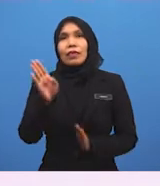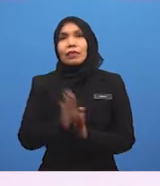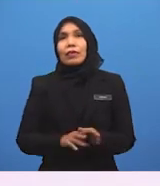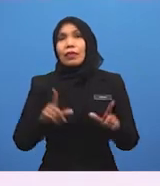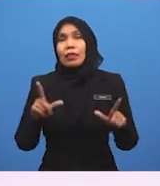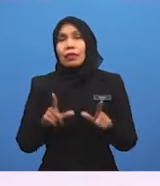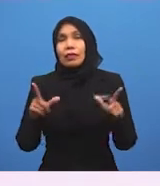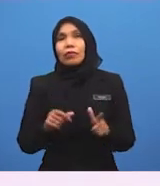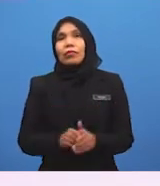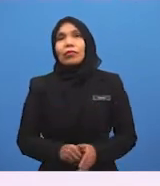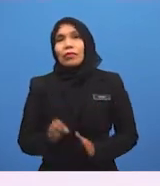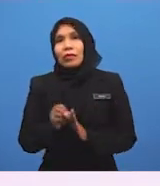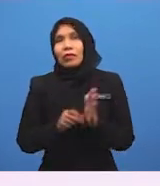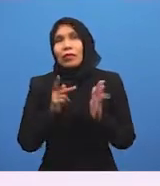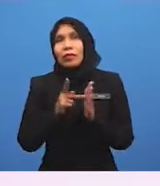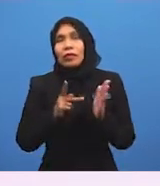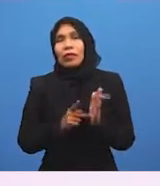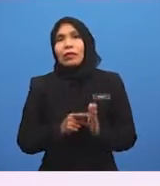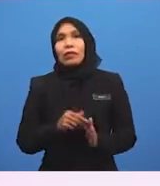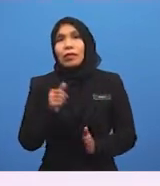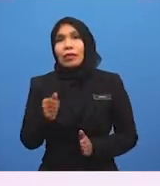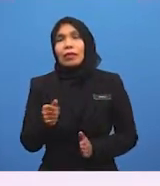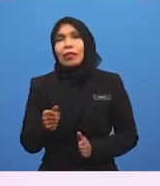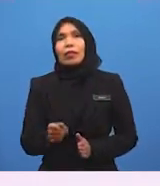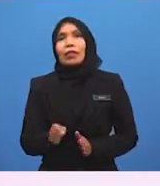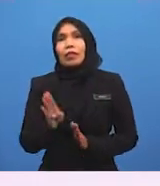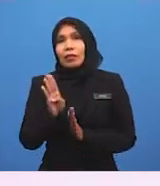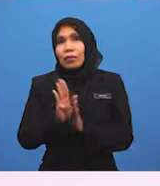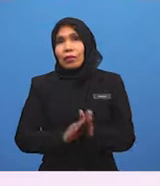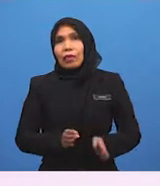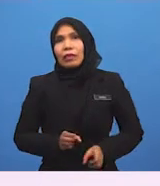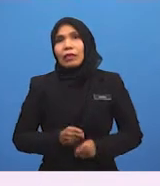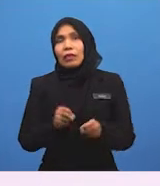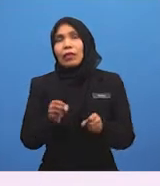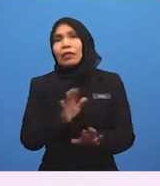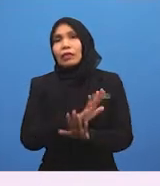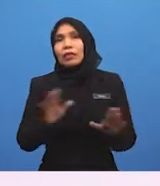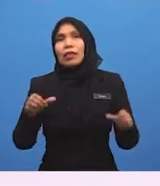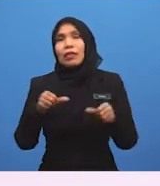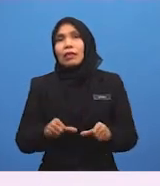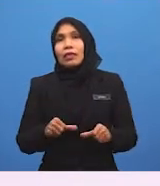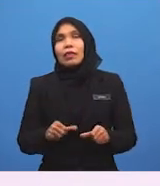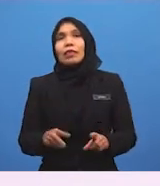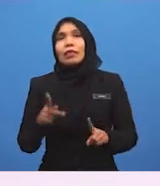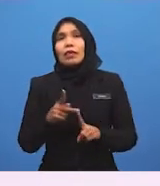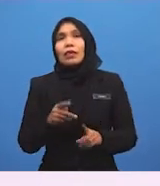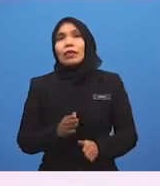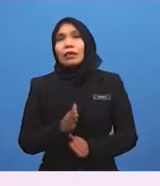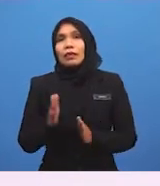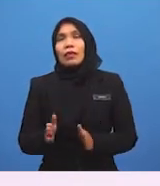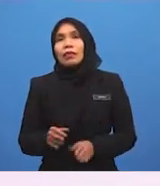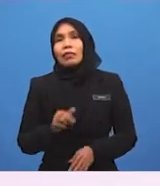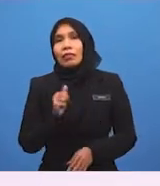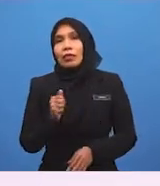sekiranya anda bersikap tidak adil dengan jiran? A. Mewujudkan